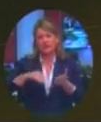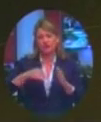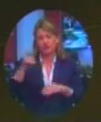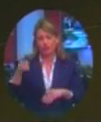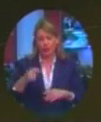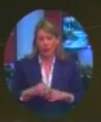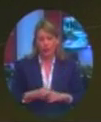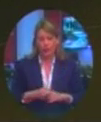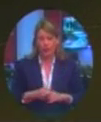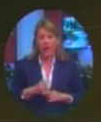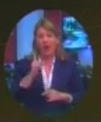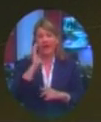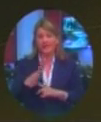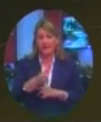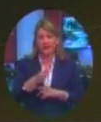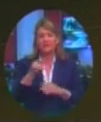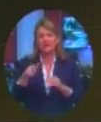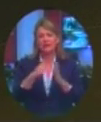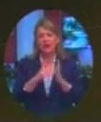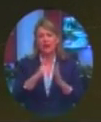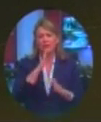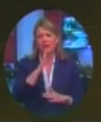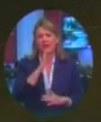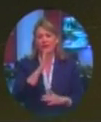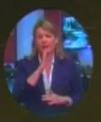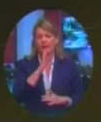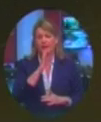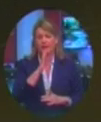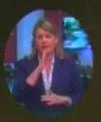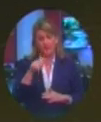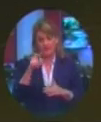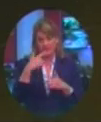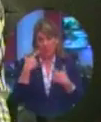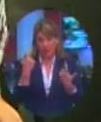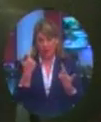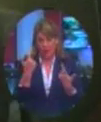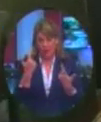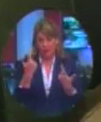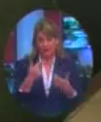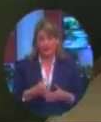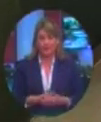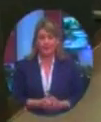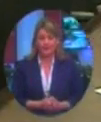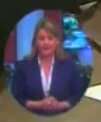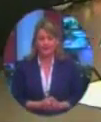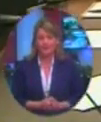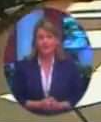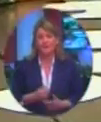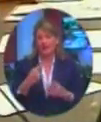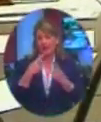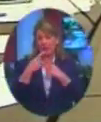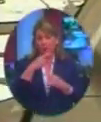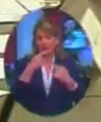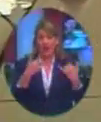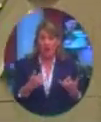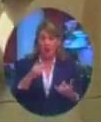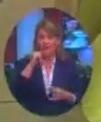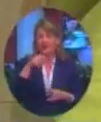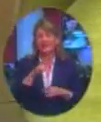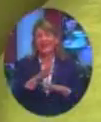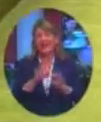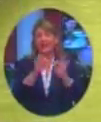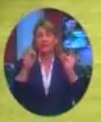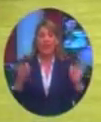תכלס, התאריך הזה הוא בעייתי ביותר. זה ברור, אני לא יודע, אבל אנחנו נדבר על זה. הדיונים היום ומחר הם רק הפרומו לדבר